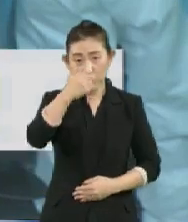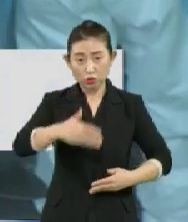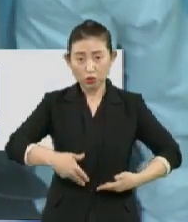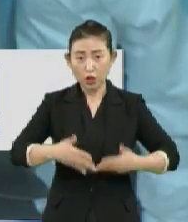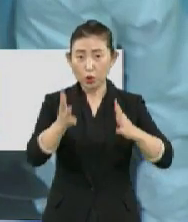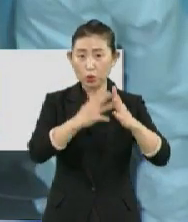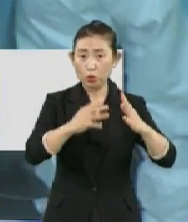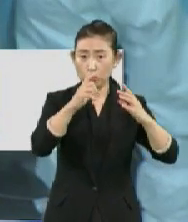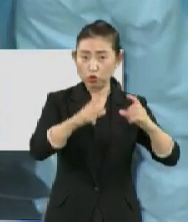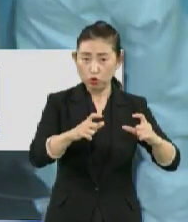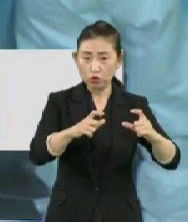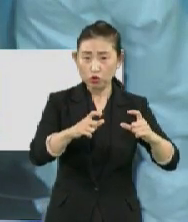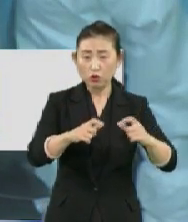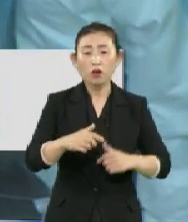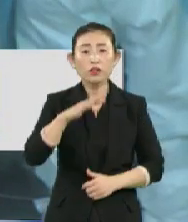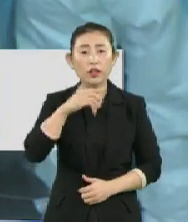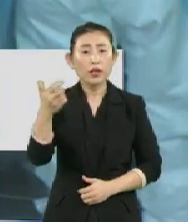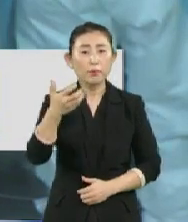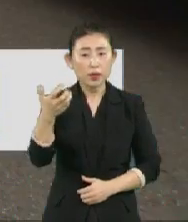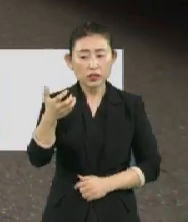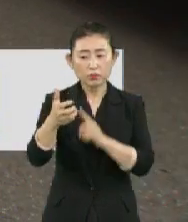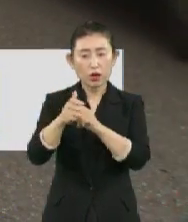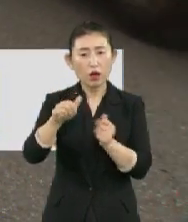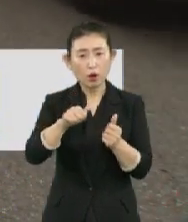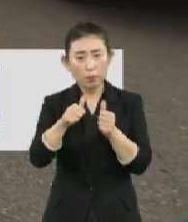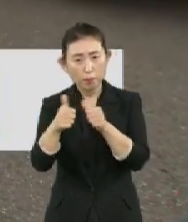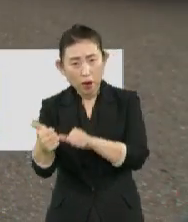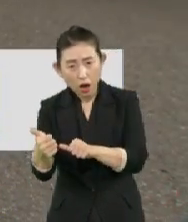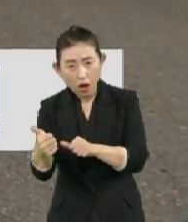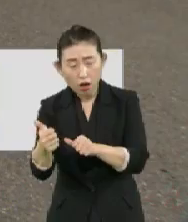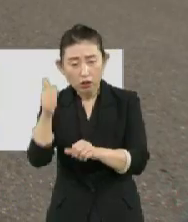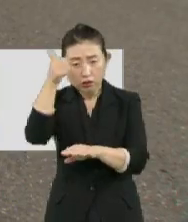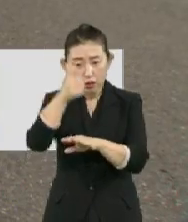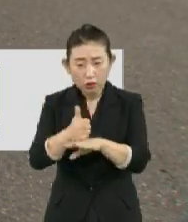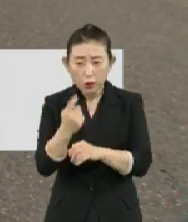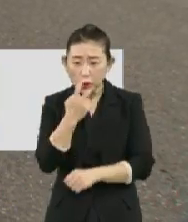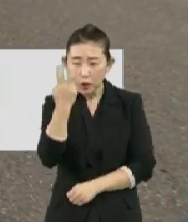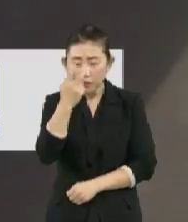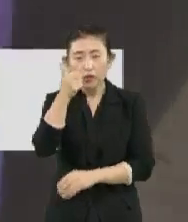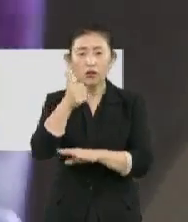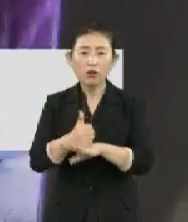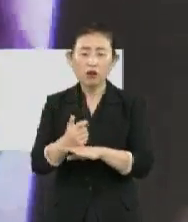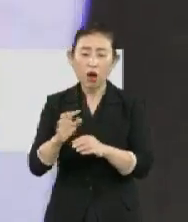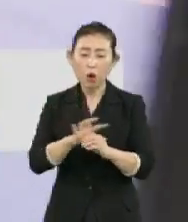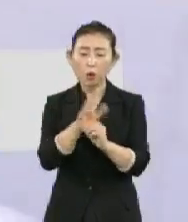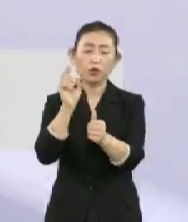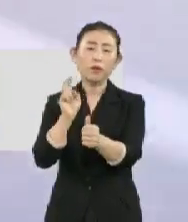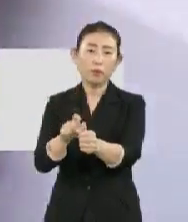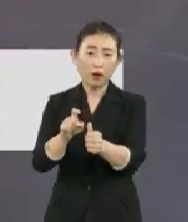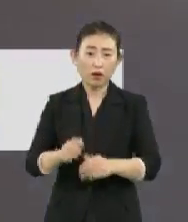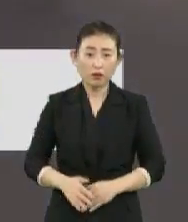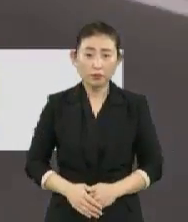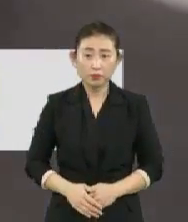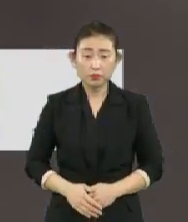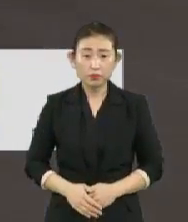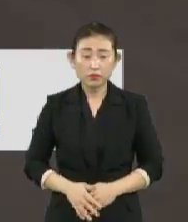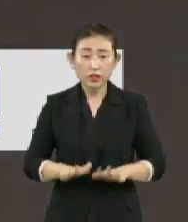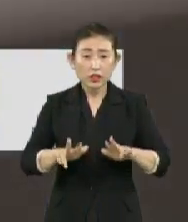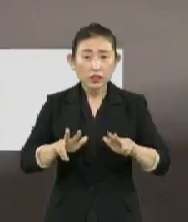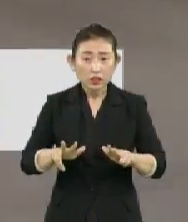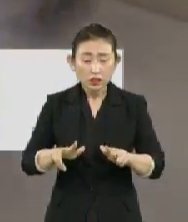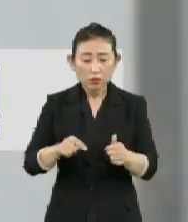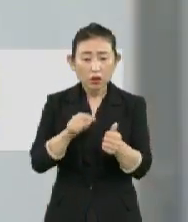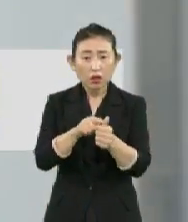충남 공주에서 80대 고령자 A씨가 숨진 뒤 코로나19 확진 판정을 받았습니다. 공주시에 따르면 기초역학조사